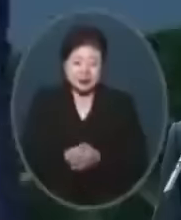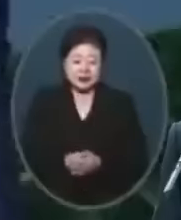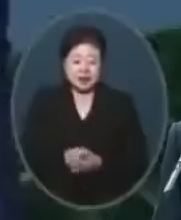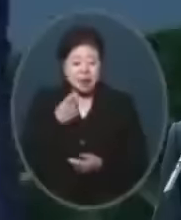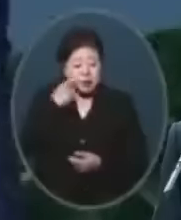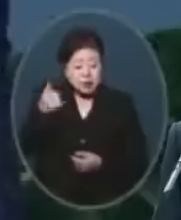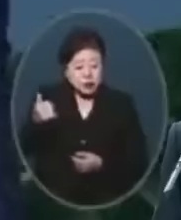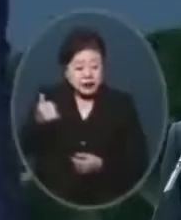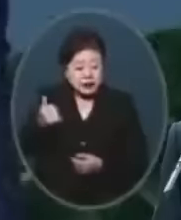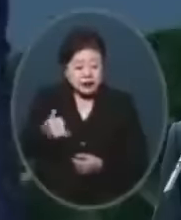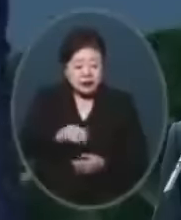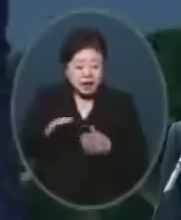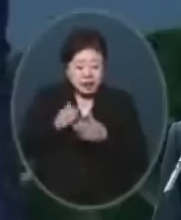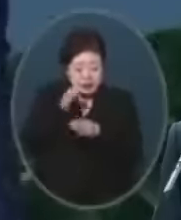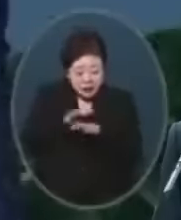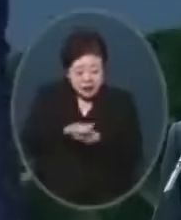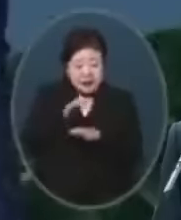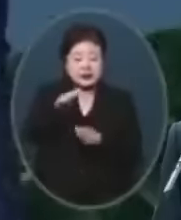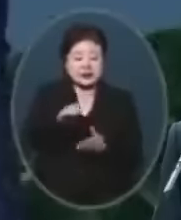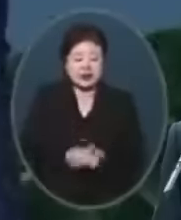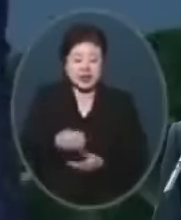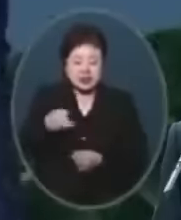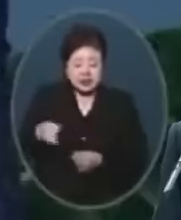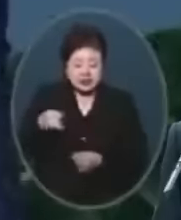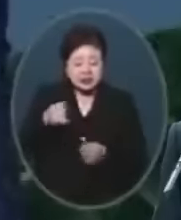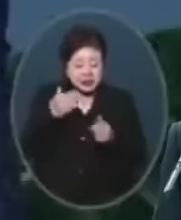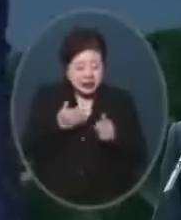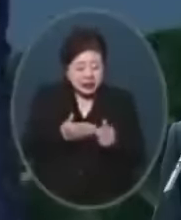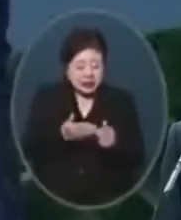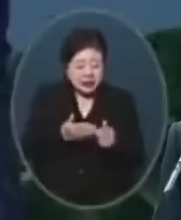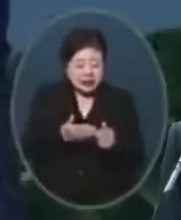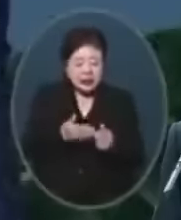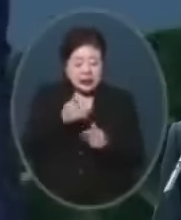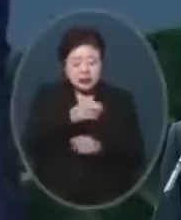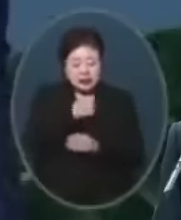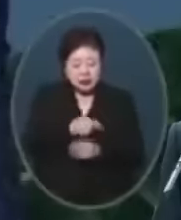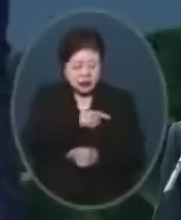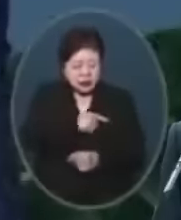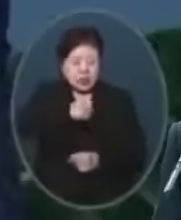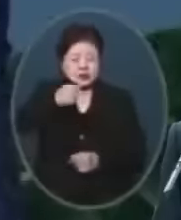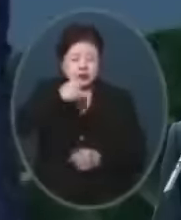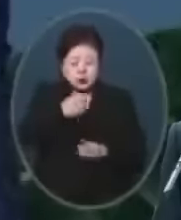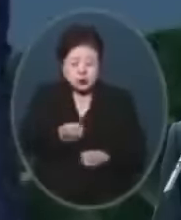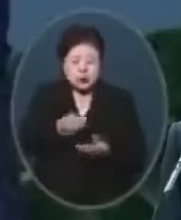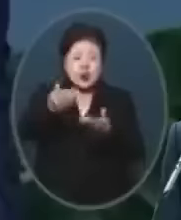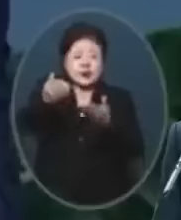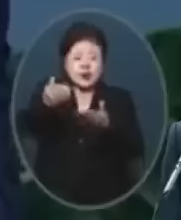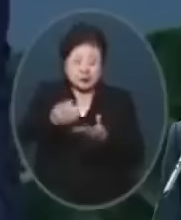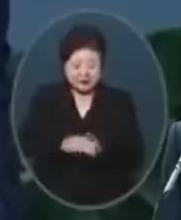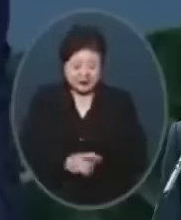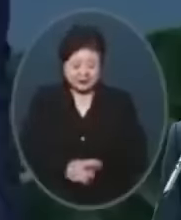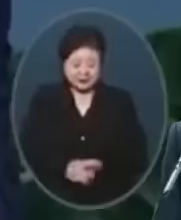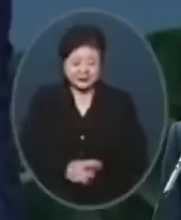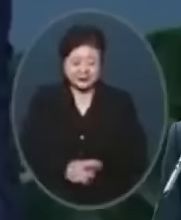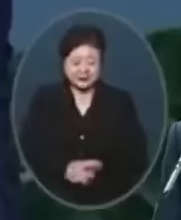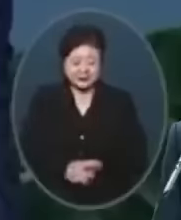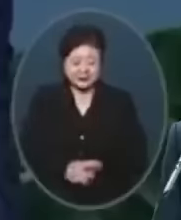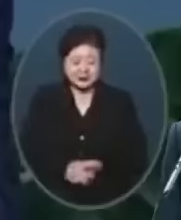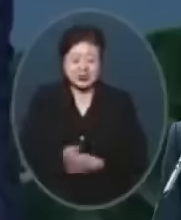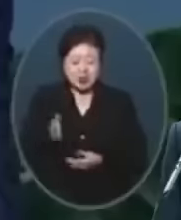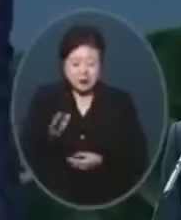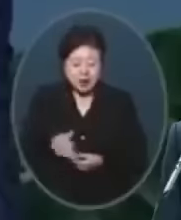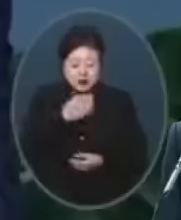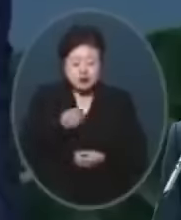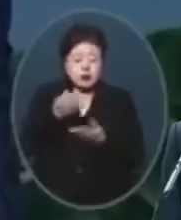부모들이 가정 예배를 볼 때 자녀들에게 예수 그리스도 이름으로 축복을 항상 해야 되는 것입니다. 그러면